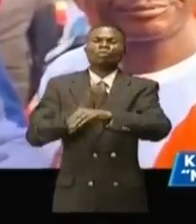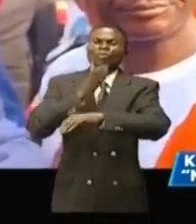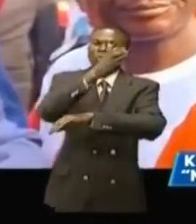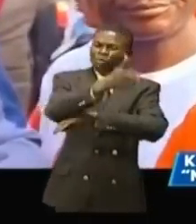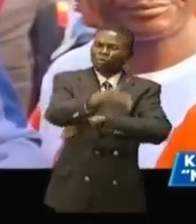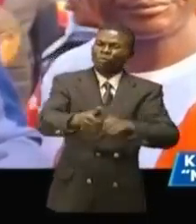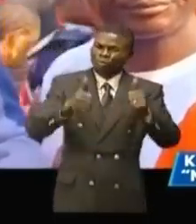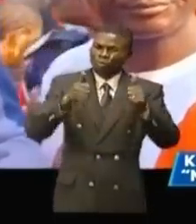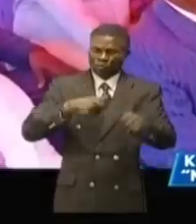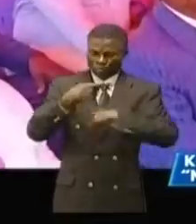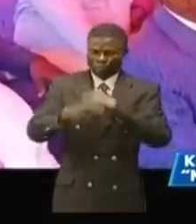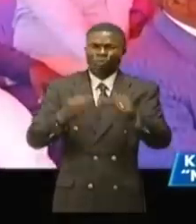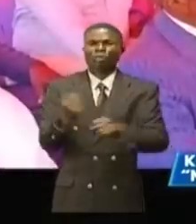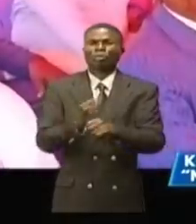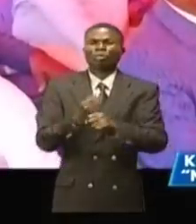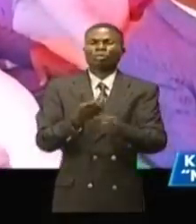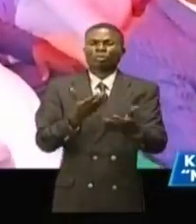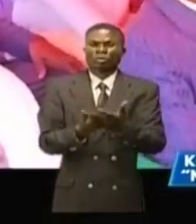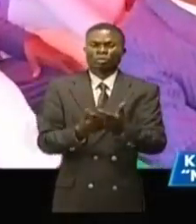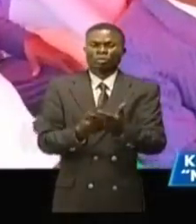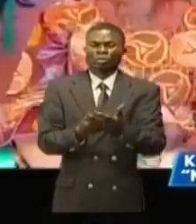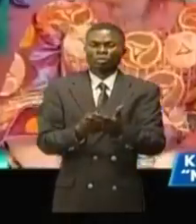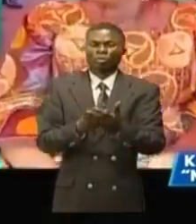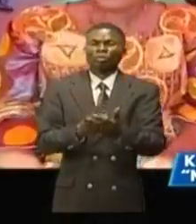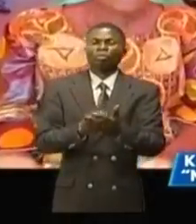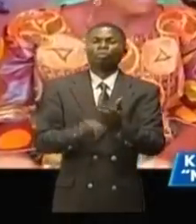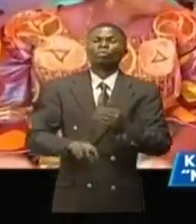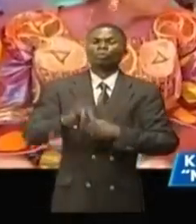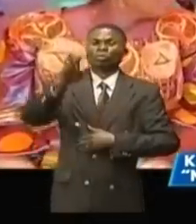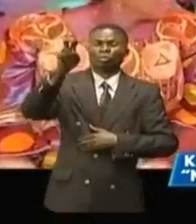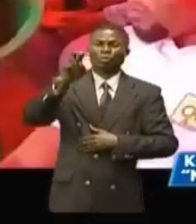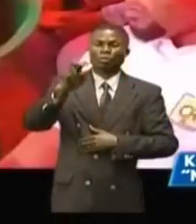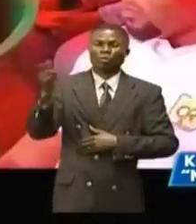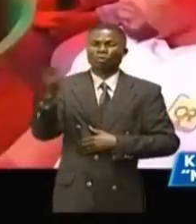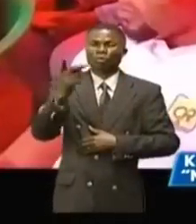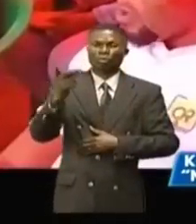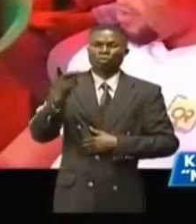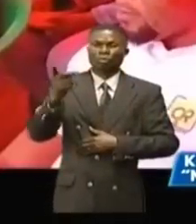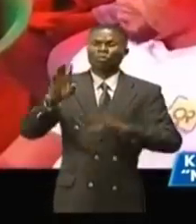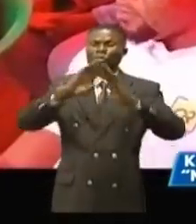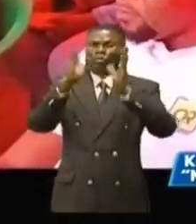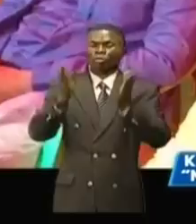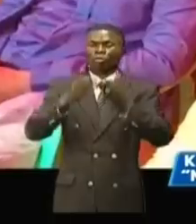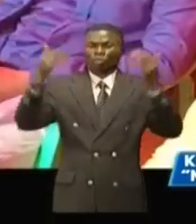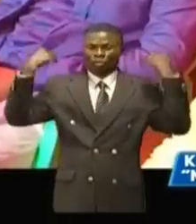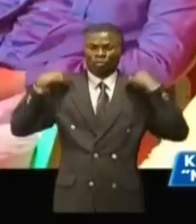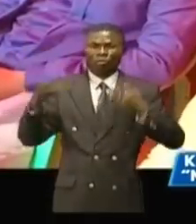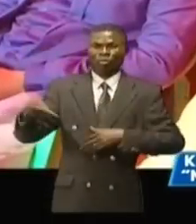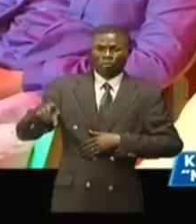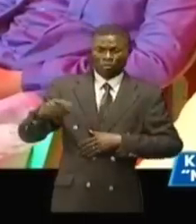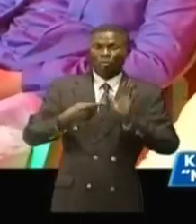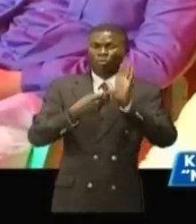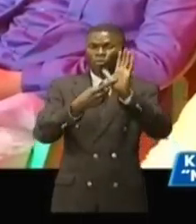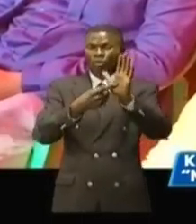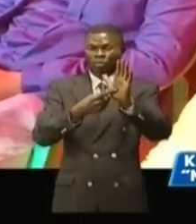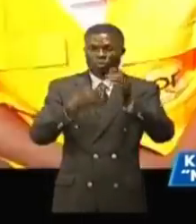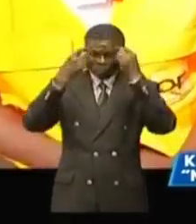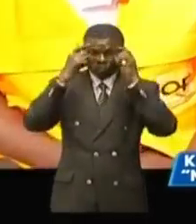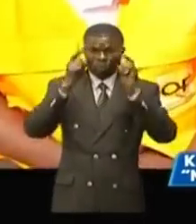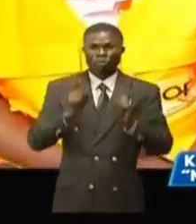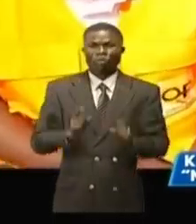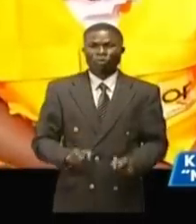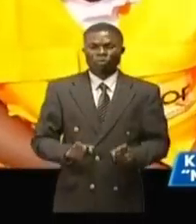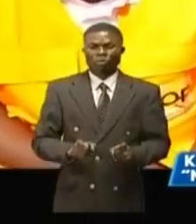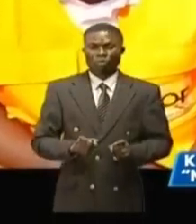provinces pour le lancement des travaux. Le déplacement d'un Kacha de toute la notabilité prouve à suffisance la détermination